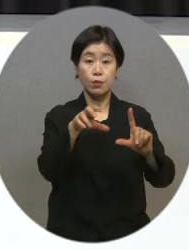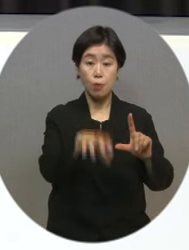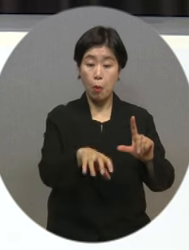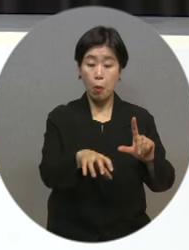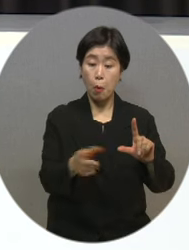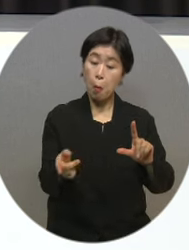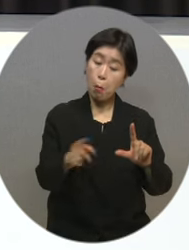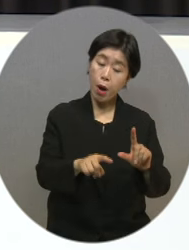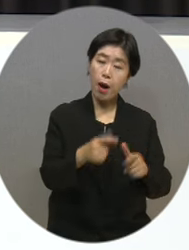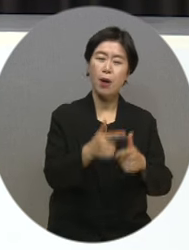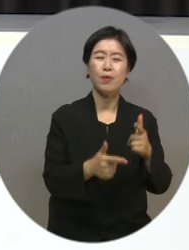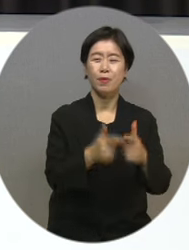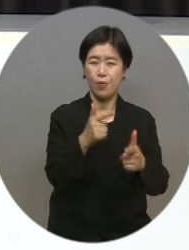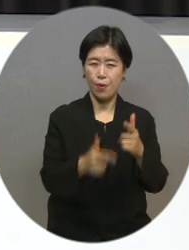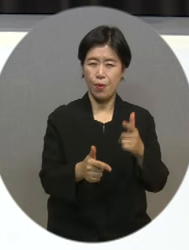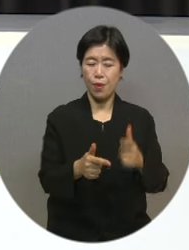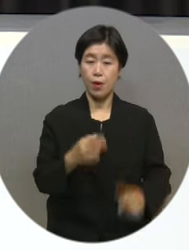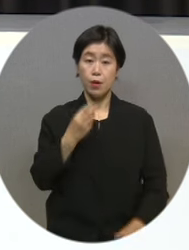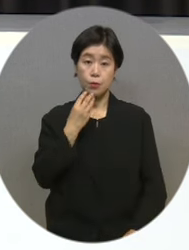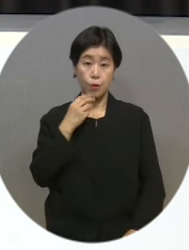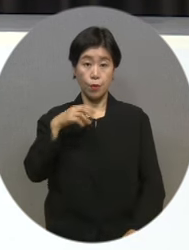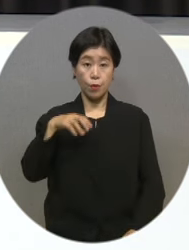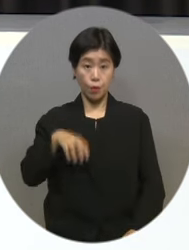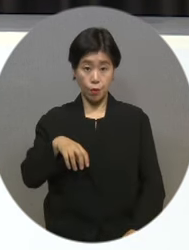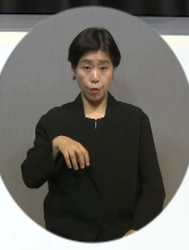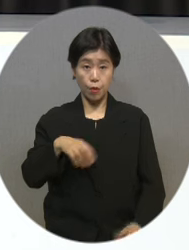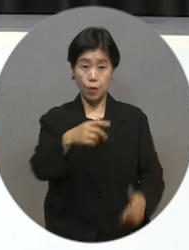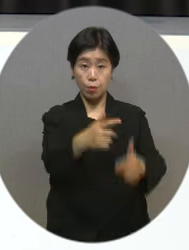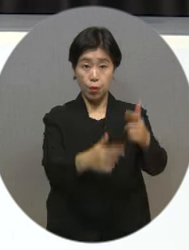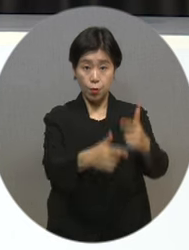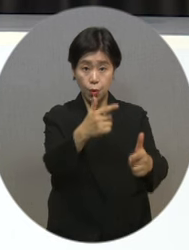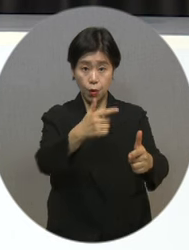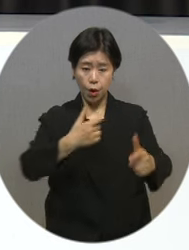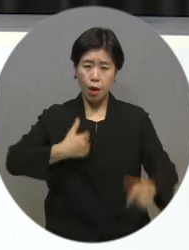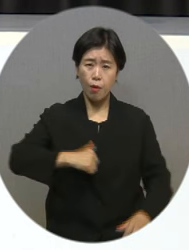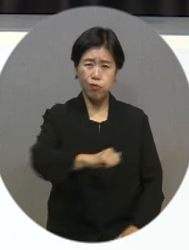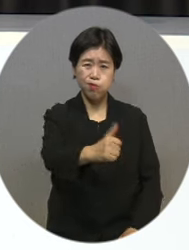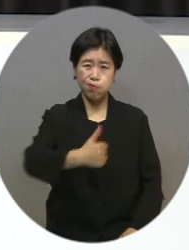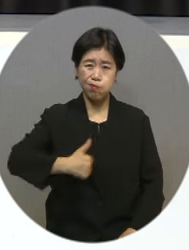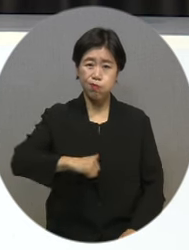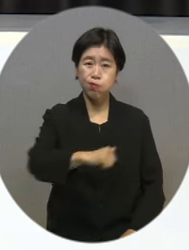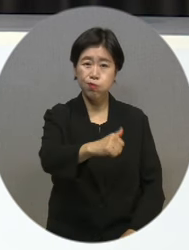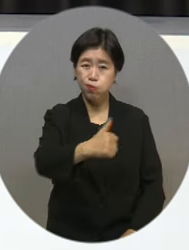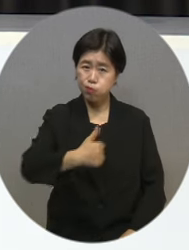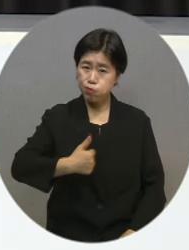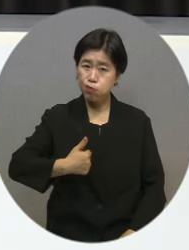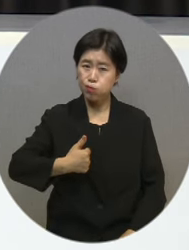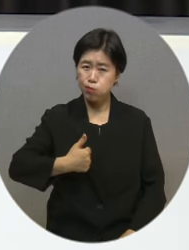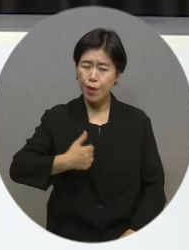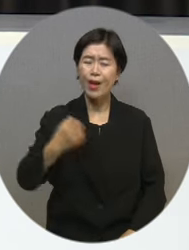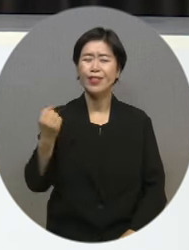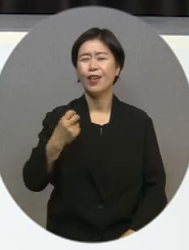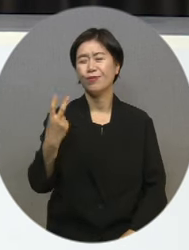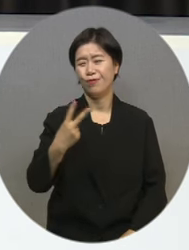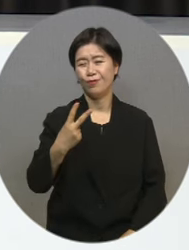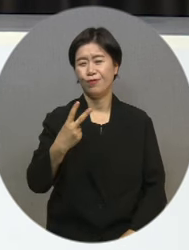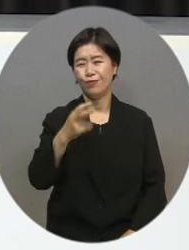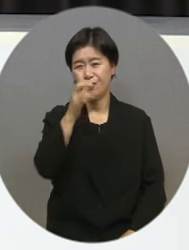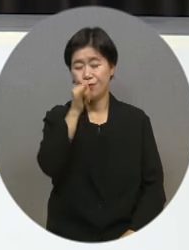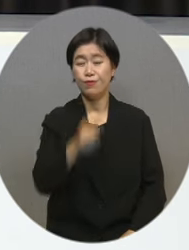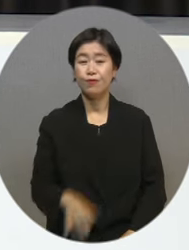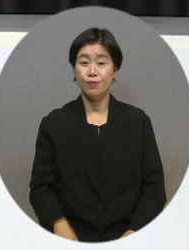그러니까 서울에서 목포까지 지금 출퇴근을 하는 정도로 자주 목포에